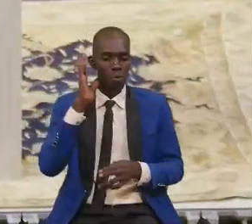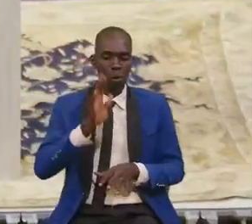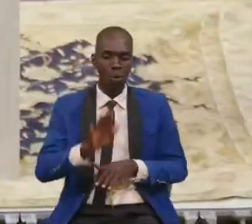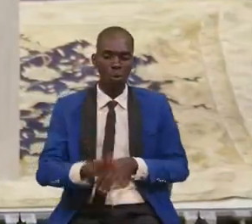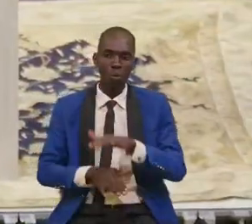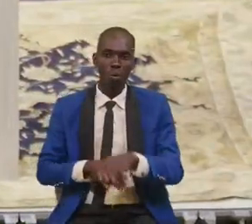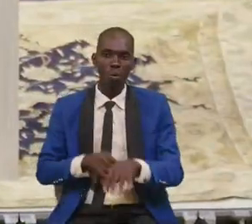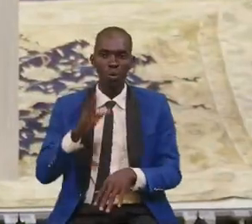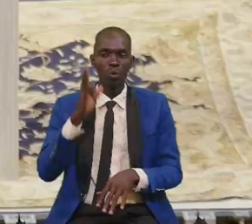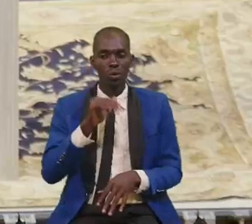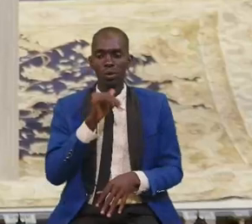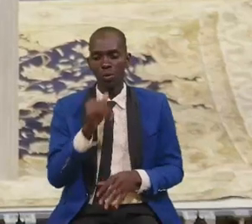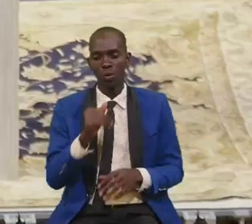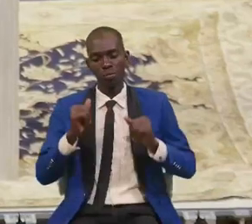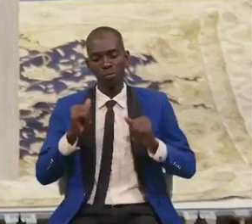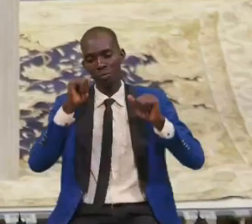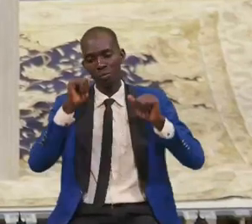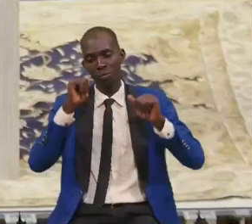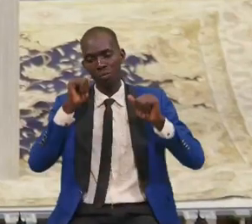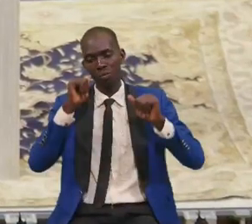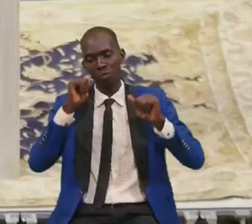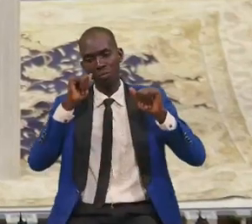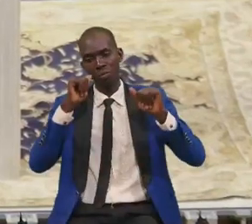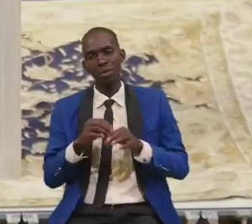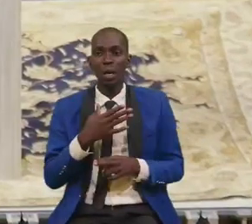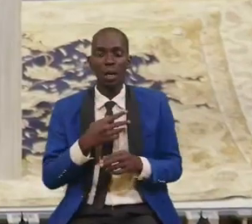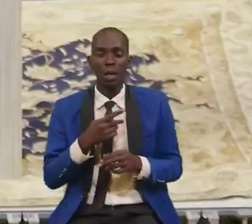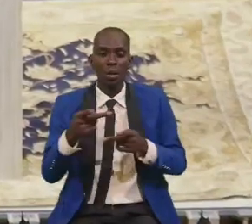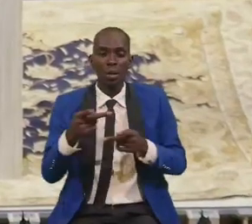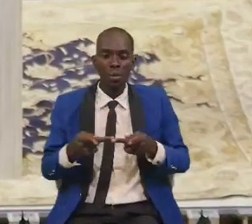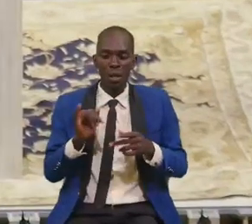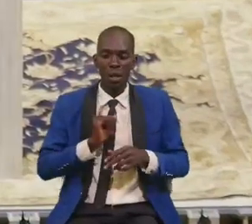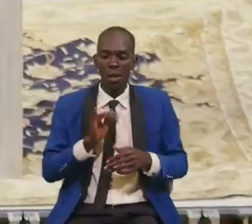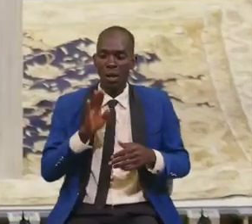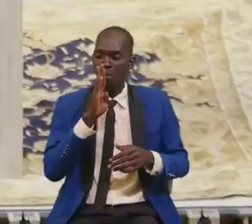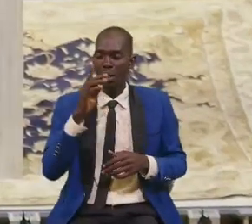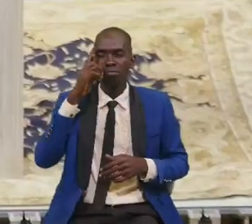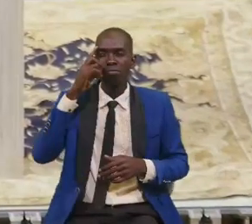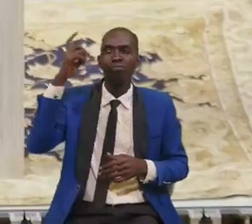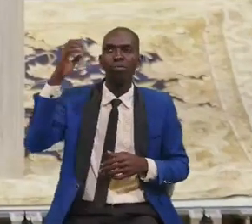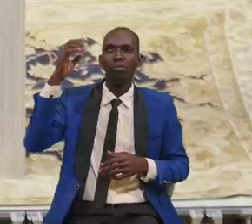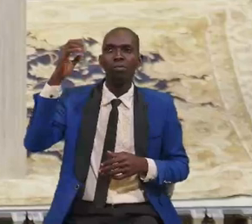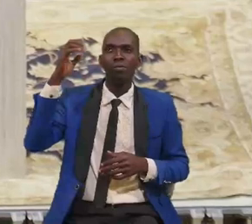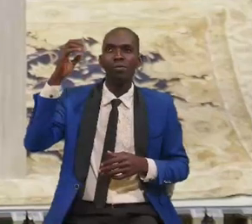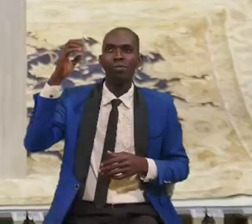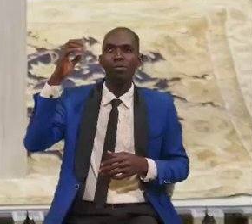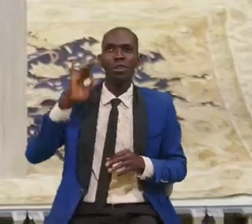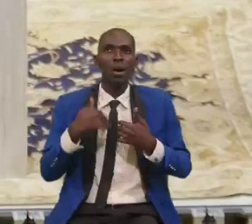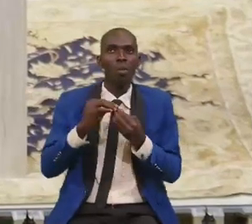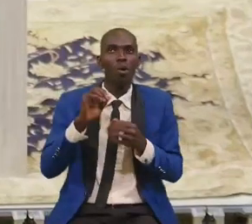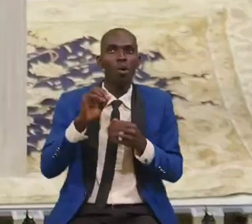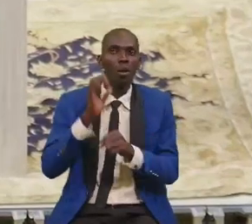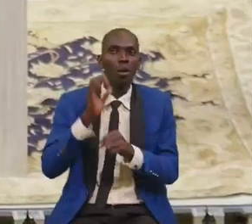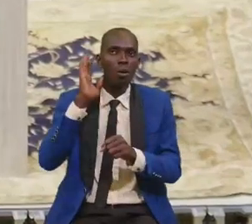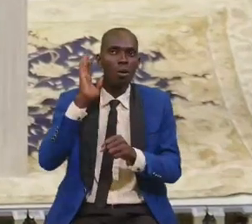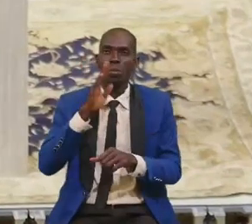épuisé. Et les lieux que je rêvais, oh, si j'avais encore plus d'années, j'irai là-bas. Oh, si j'avais